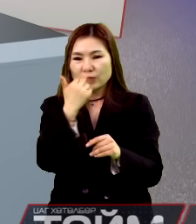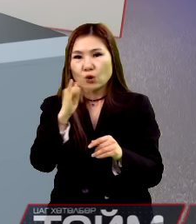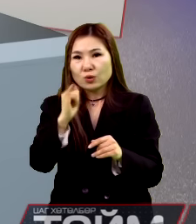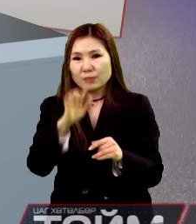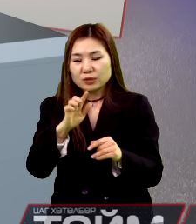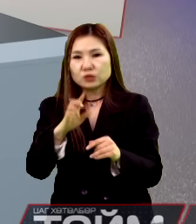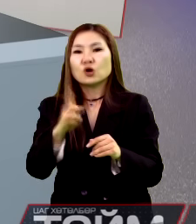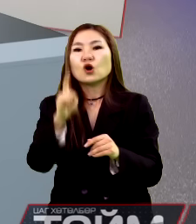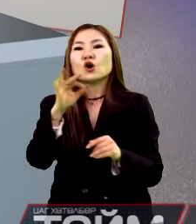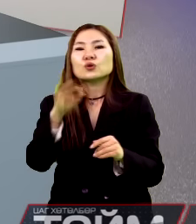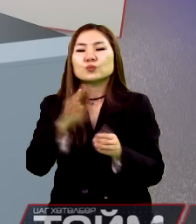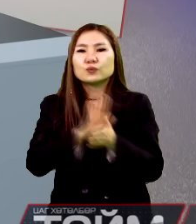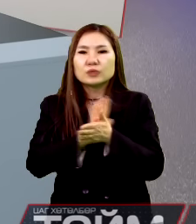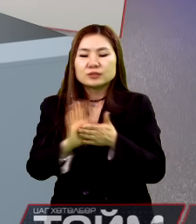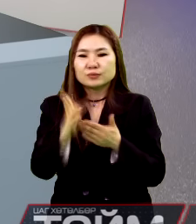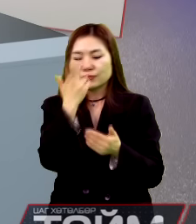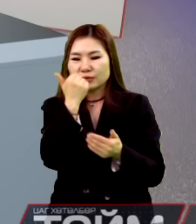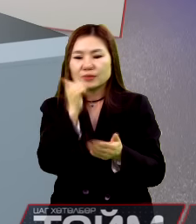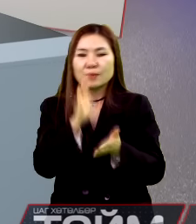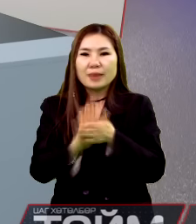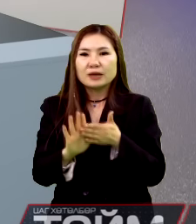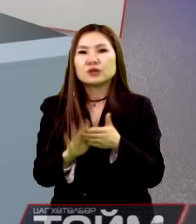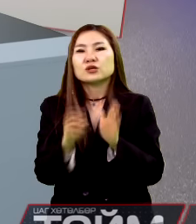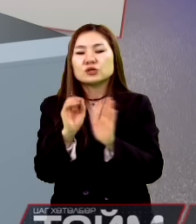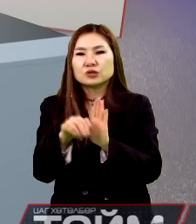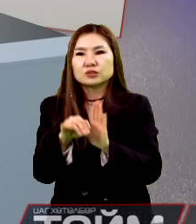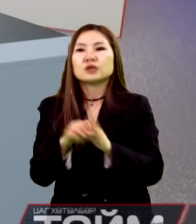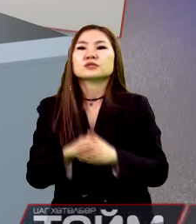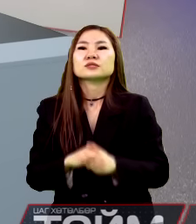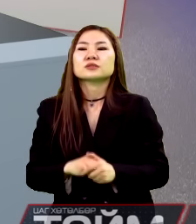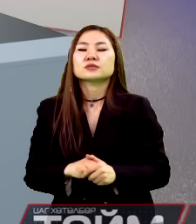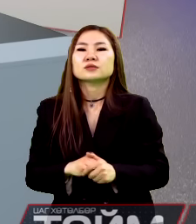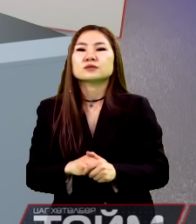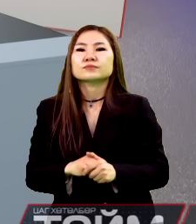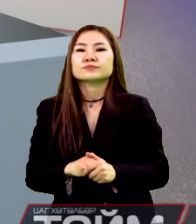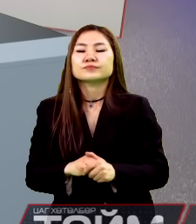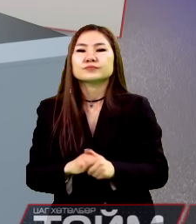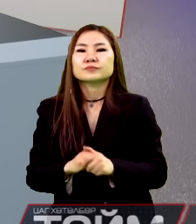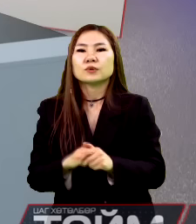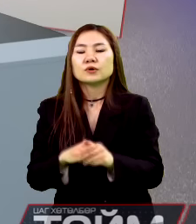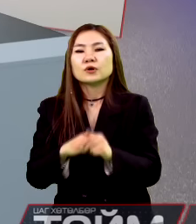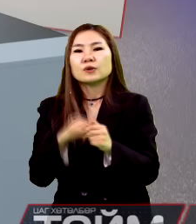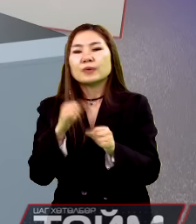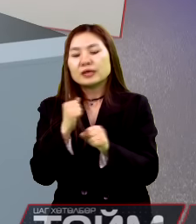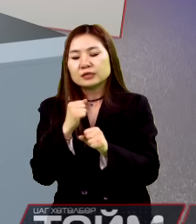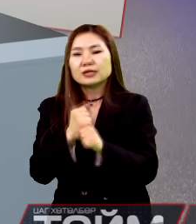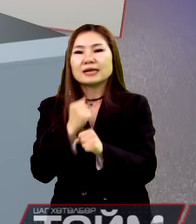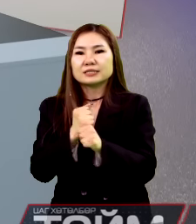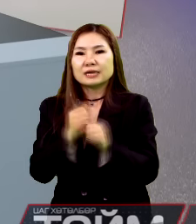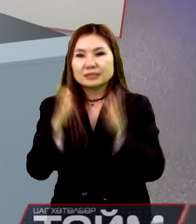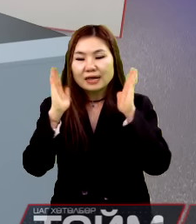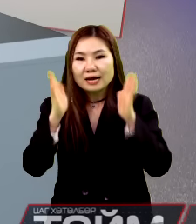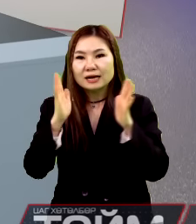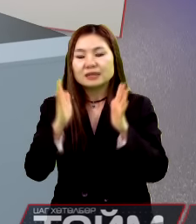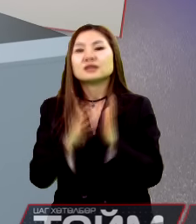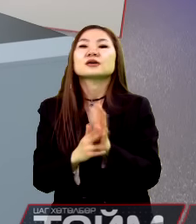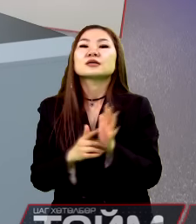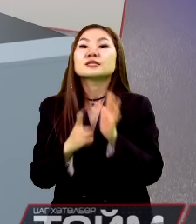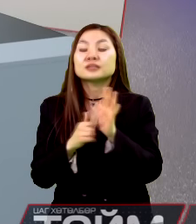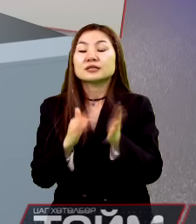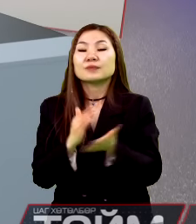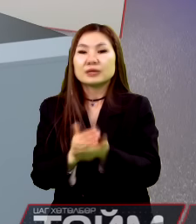гой цэмцгэр байлгахын тулд тийм үү газар эзэмшиж байгаа бол ашиглаж байгаа бол өмчилж байгаа бол тэр хүрээндээ л үйл ажиллагаагаа явуулдаг бай гэд энэ